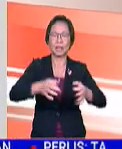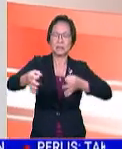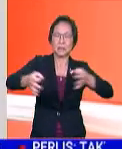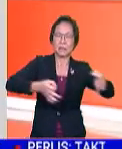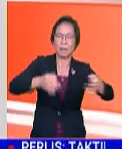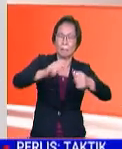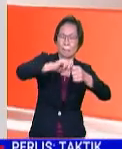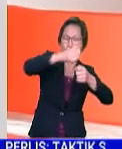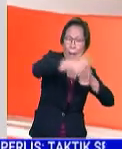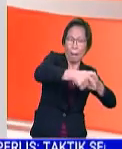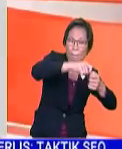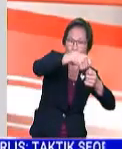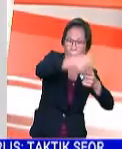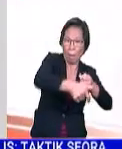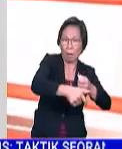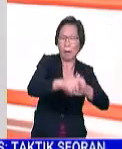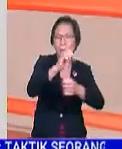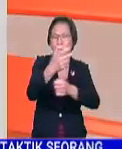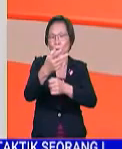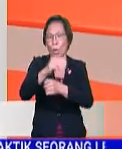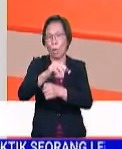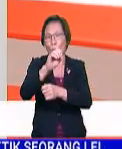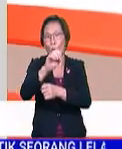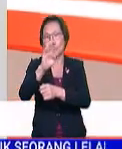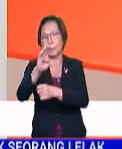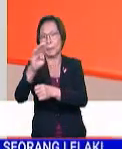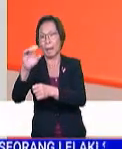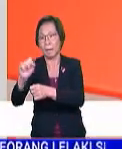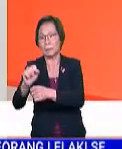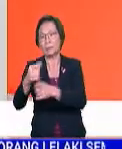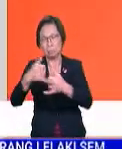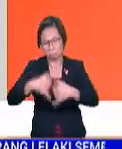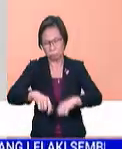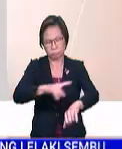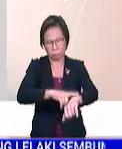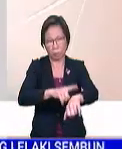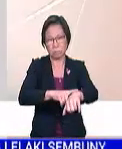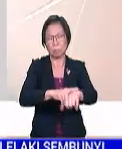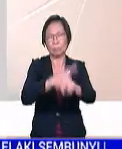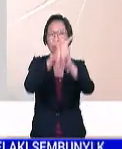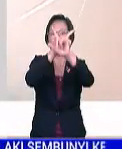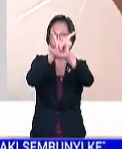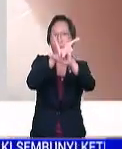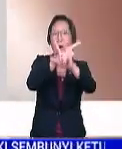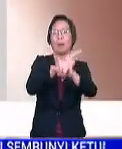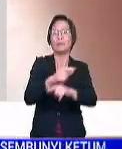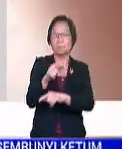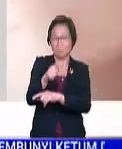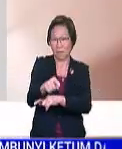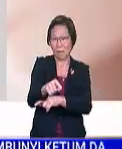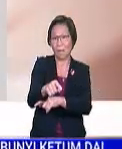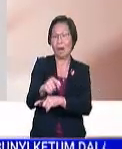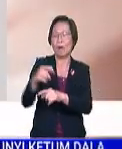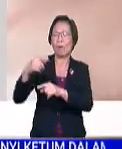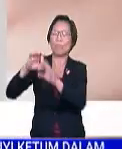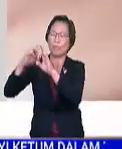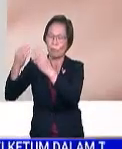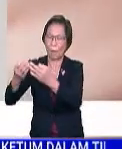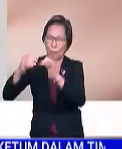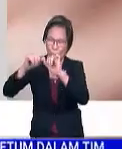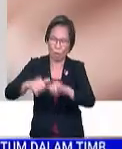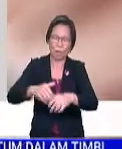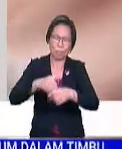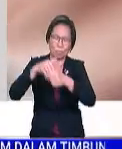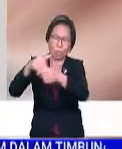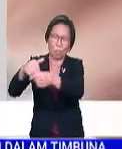Jelasnya caruman tersebut dibayar di bawah skim OBBS masih dalam tempoh pelindungan dan menyebabkan waris Alairham layak menerima